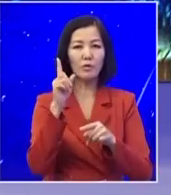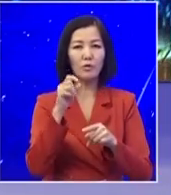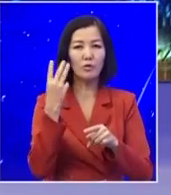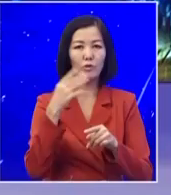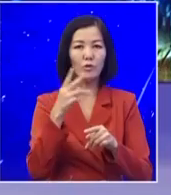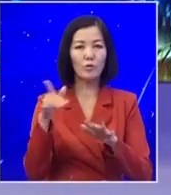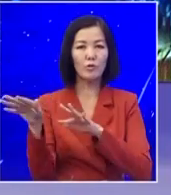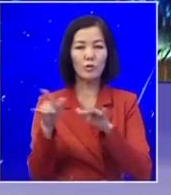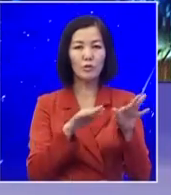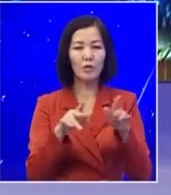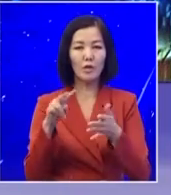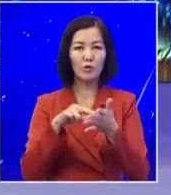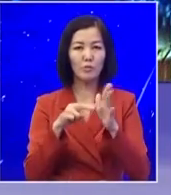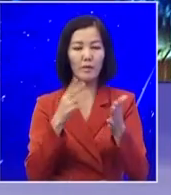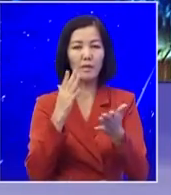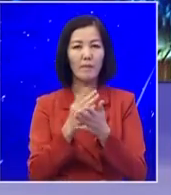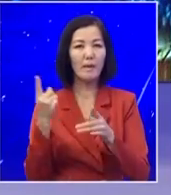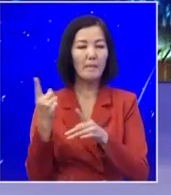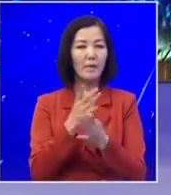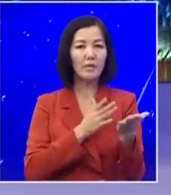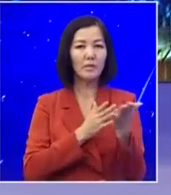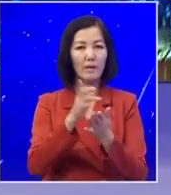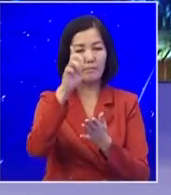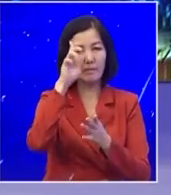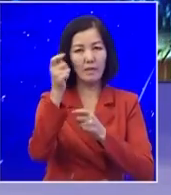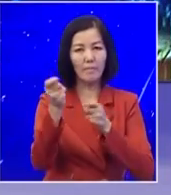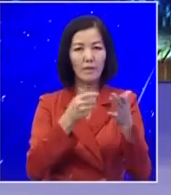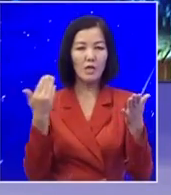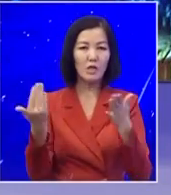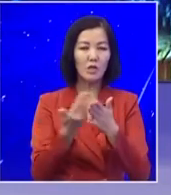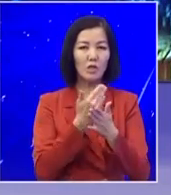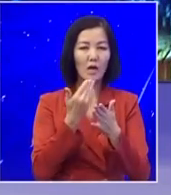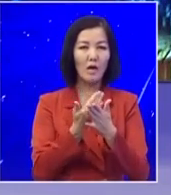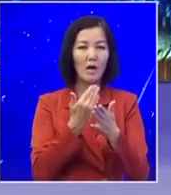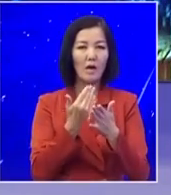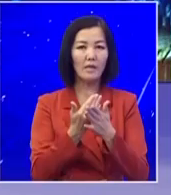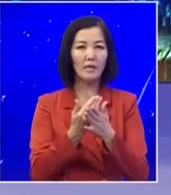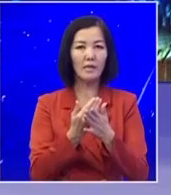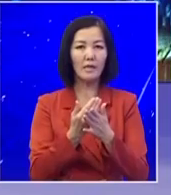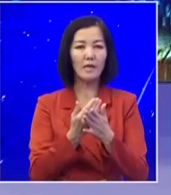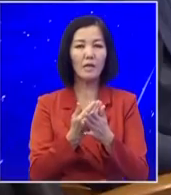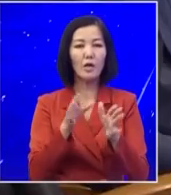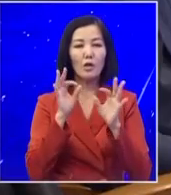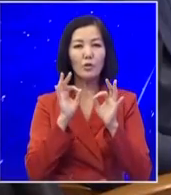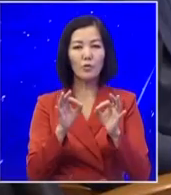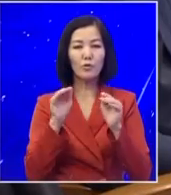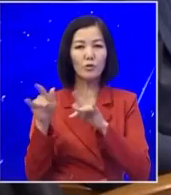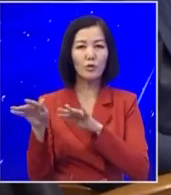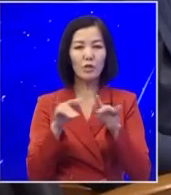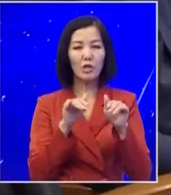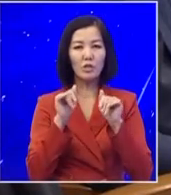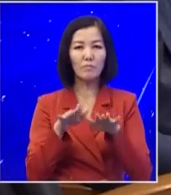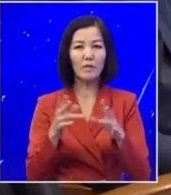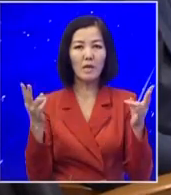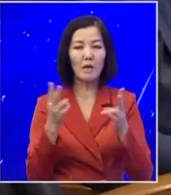143 іс-шарадан тұрады. Бірінші бағыт мемлекеттік басқарудың жаңа үлгісі, тиімді кадр саясаты мен шешімдер қабылдау жүйесі